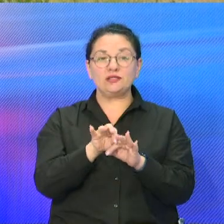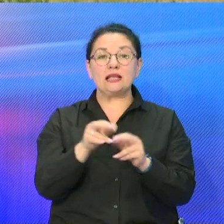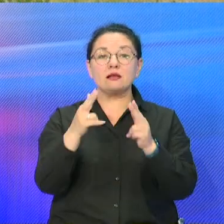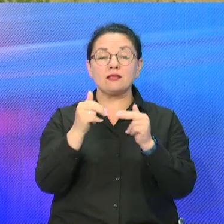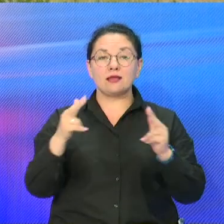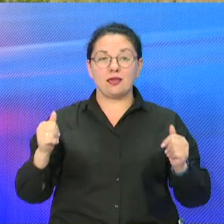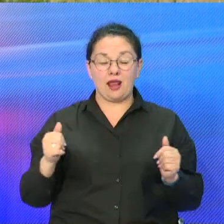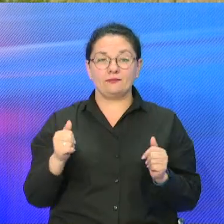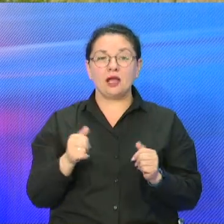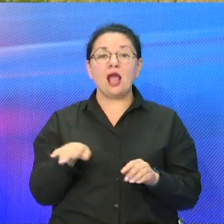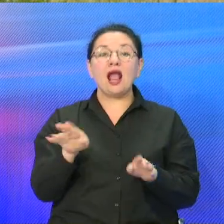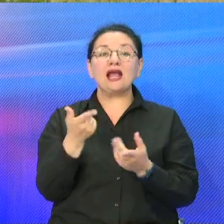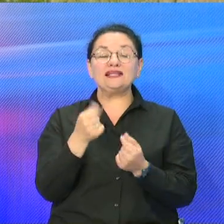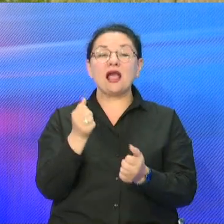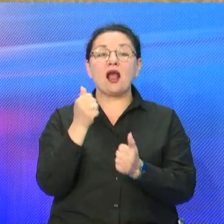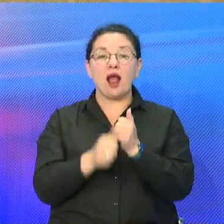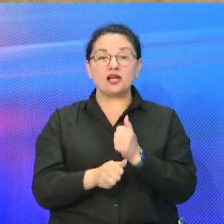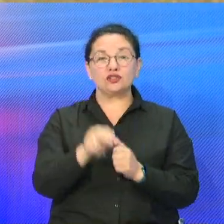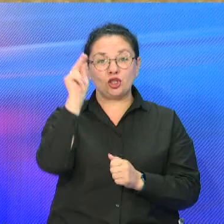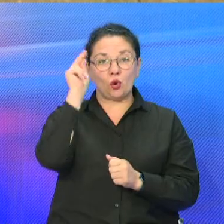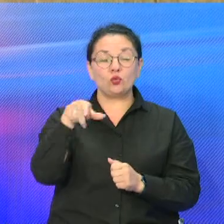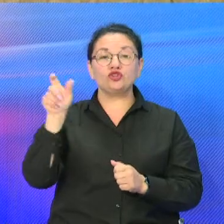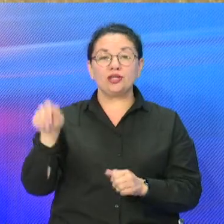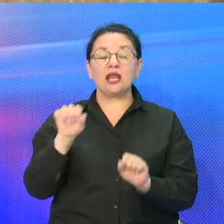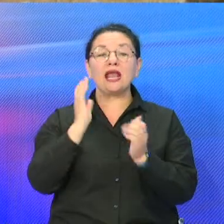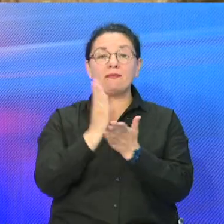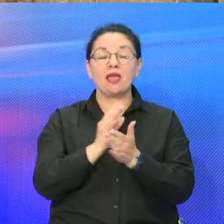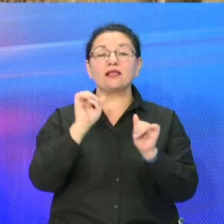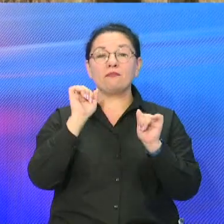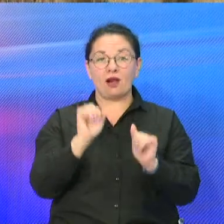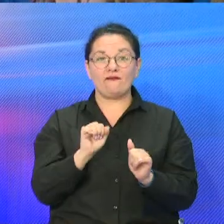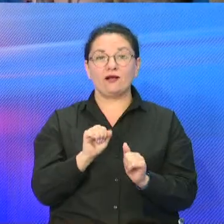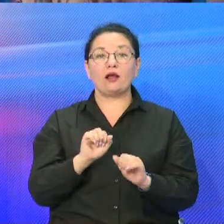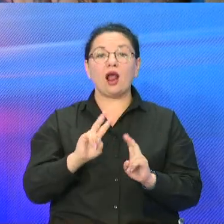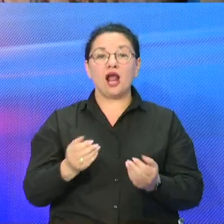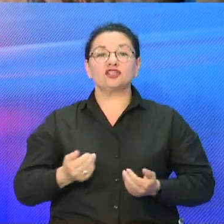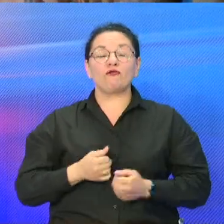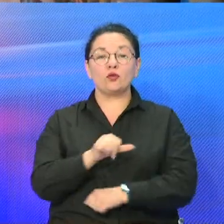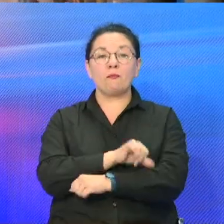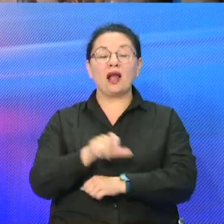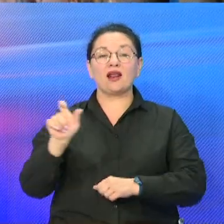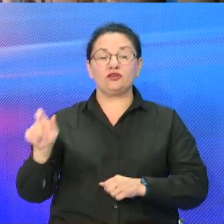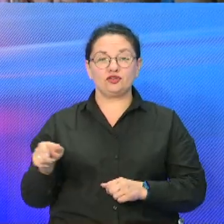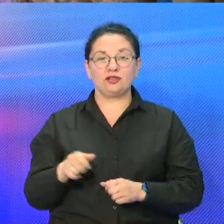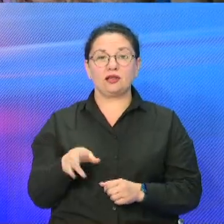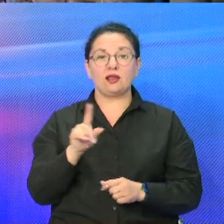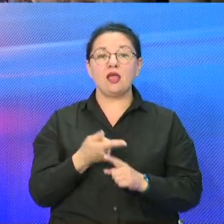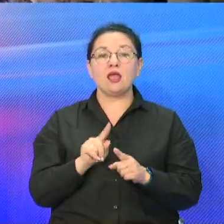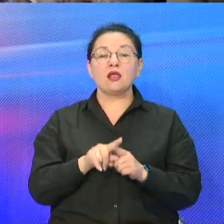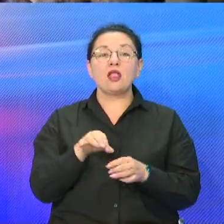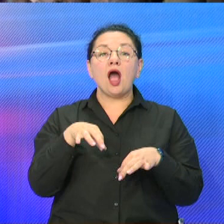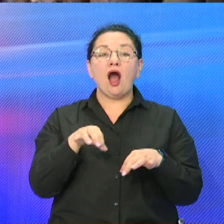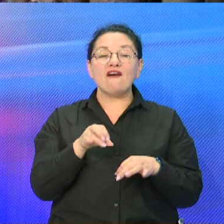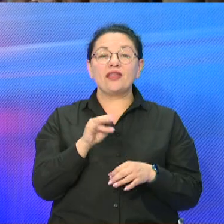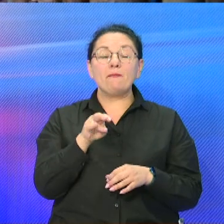где каждый школьник имеет возможность ознакомиться со службой и бытом пограничников. Патриотичный жаночий автопробег прошел проз